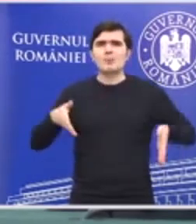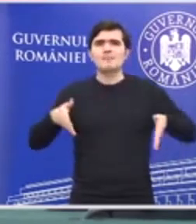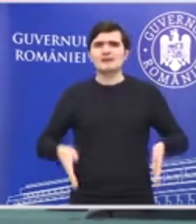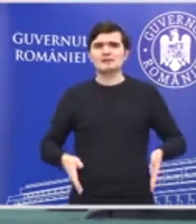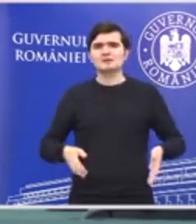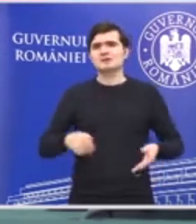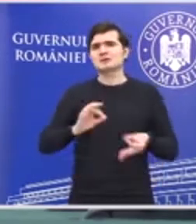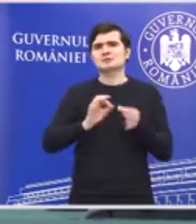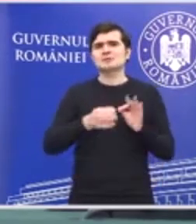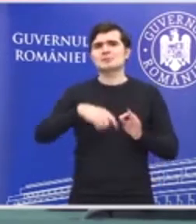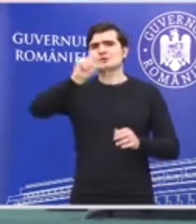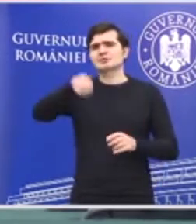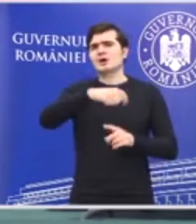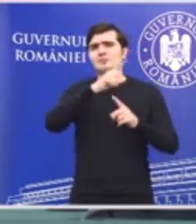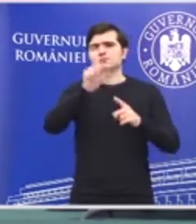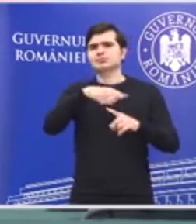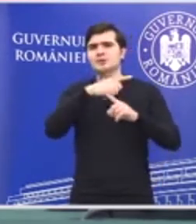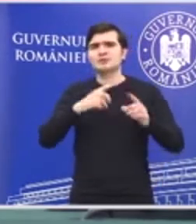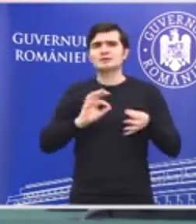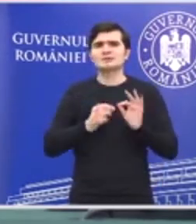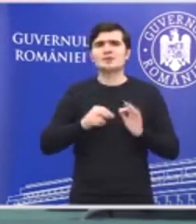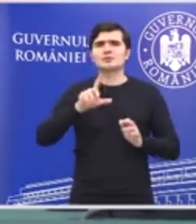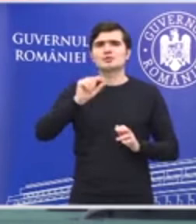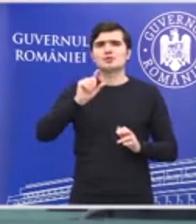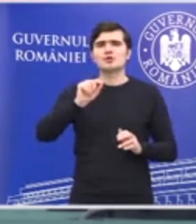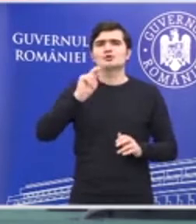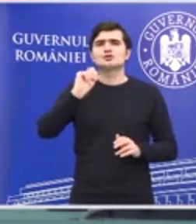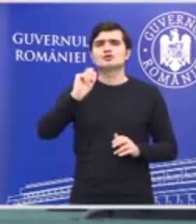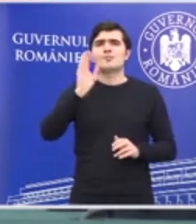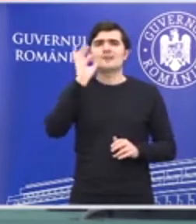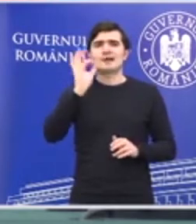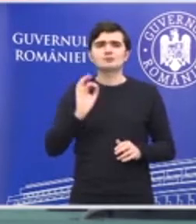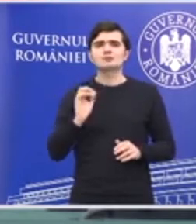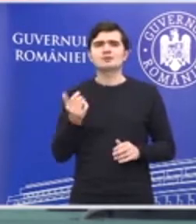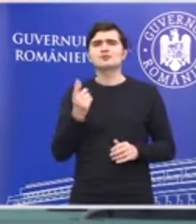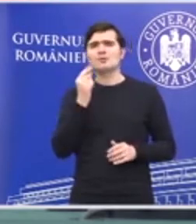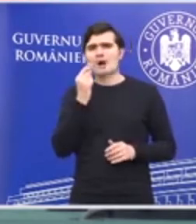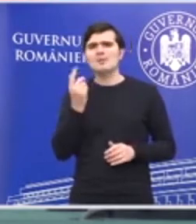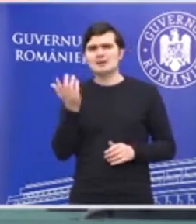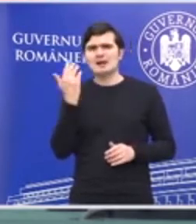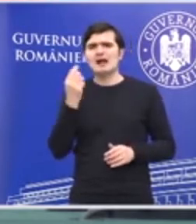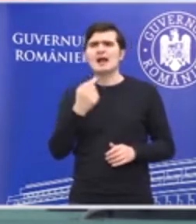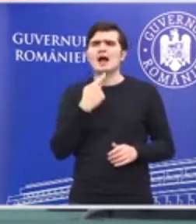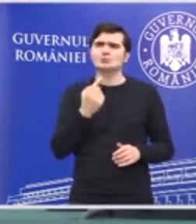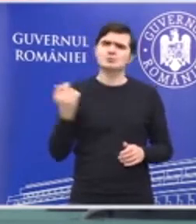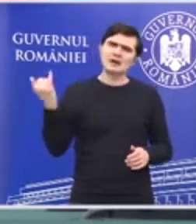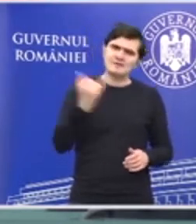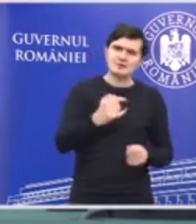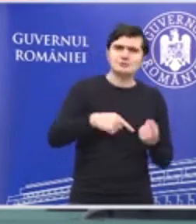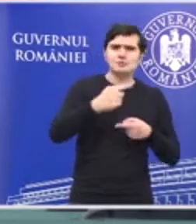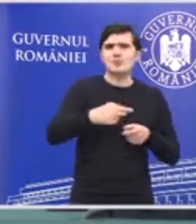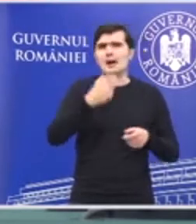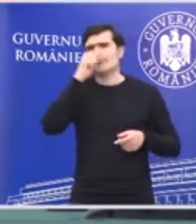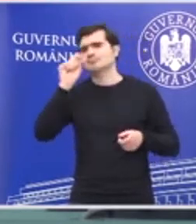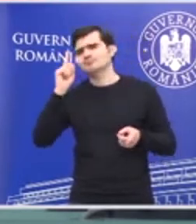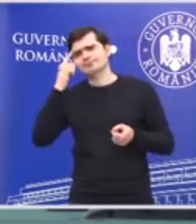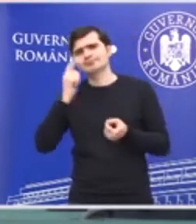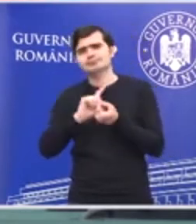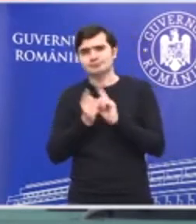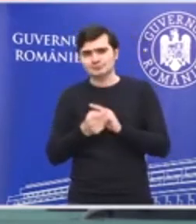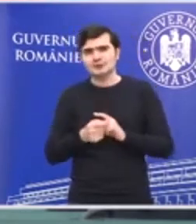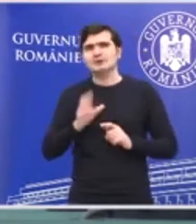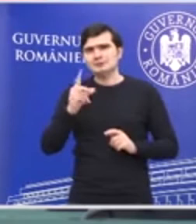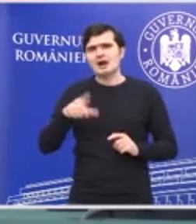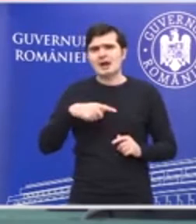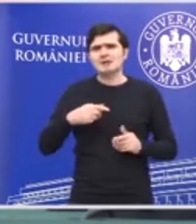anulat programarea, ceea ce reprezintă 28% din cei care confirmaseră programarea. Deci, da, este un procent mare, avem aproape